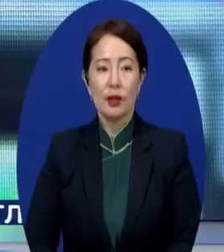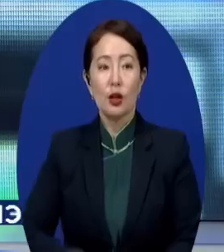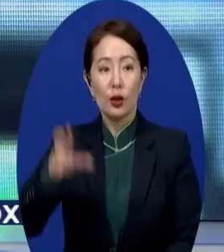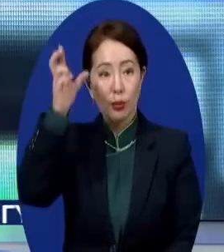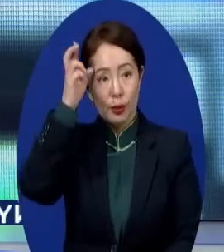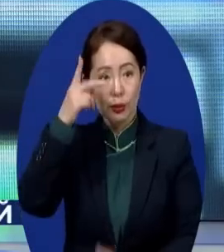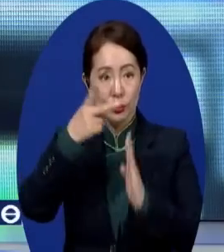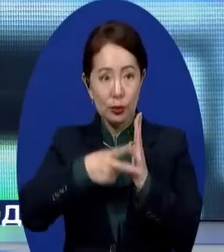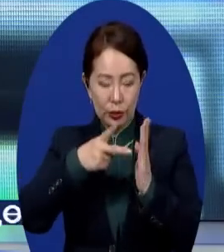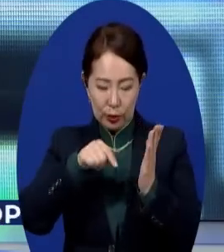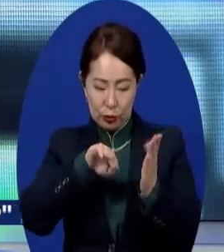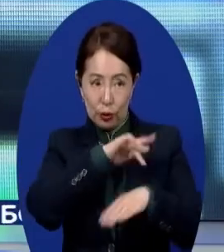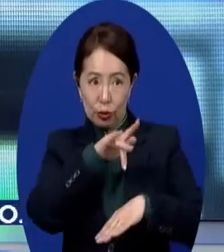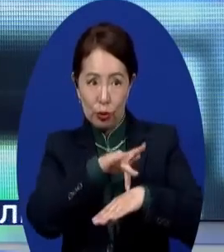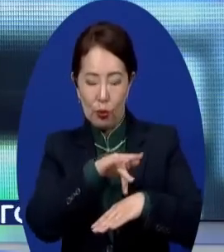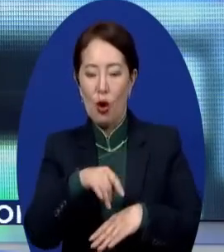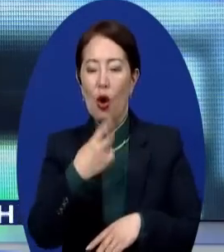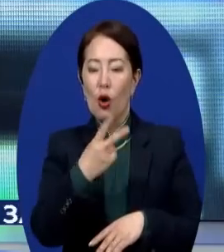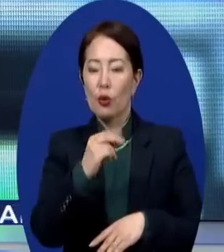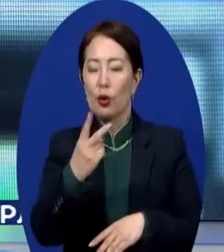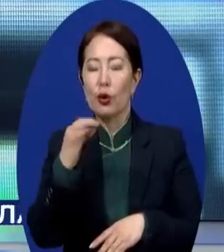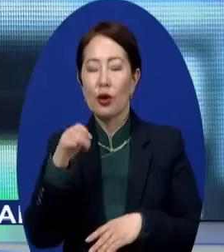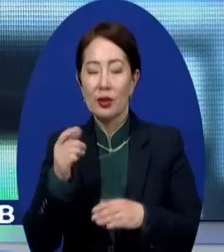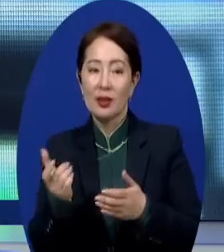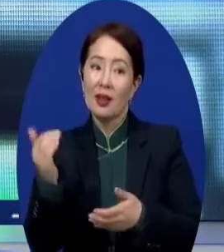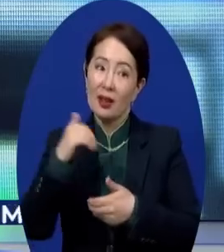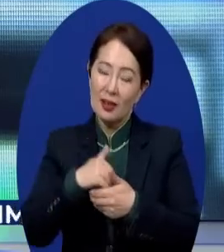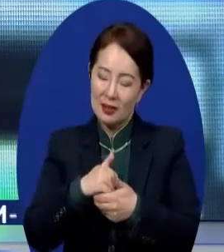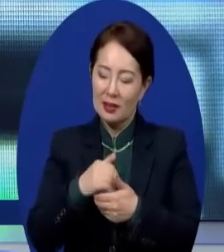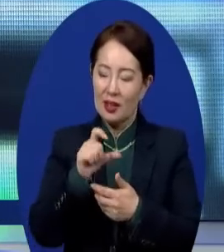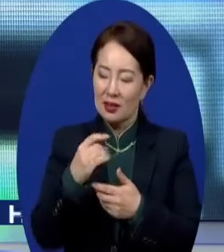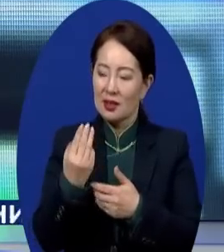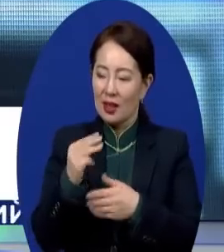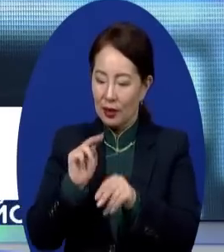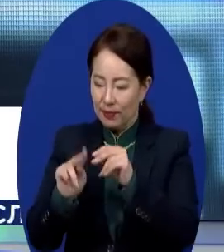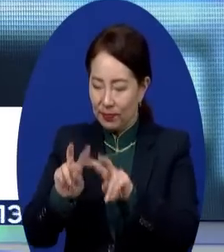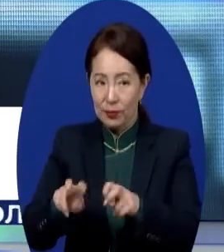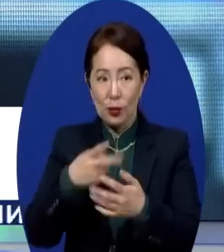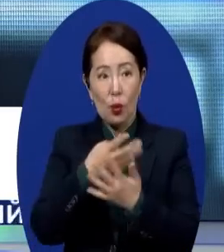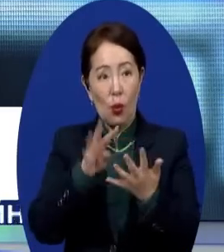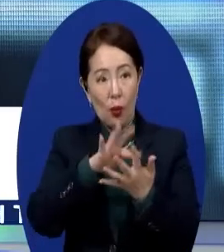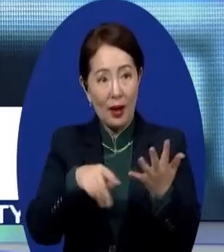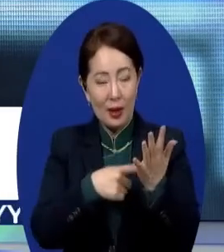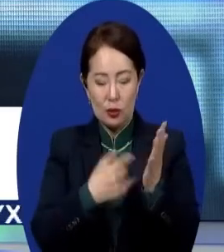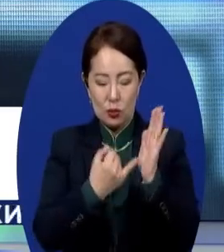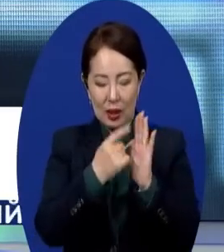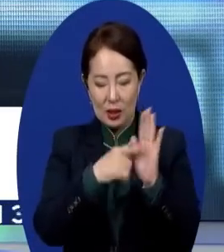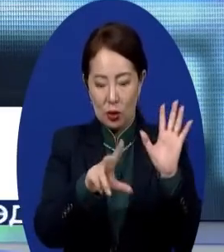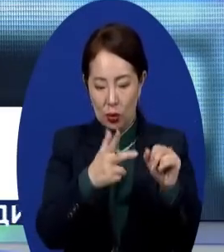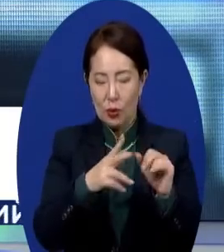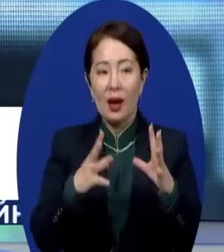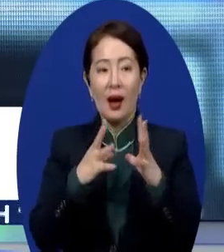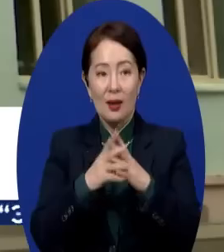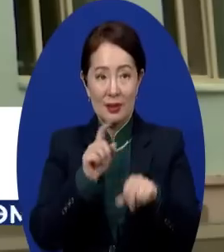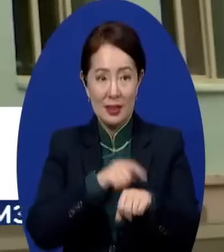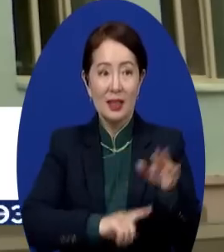Боловсролын үнэлгээний төвөөс 2022 оны эсэлтийн ерөнхий шалгалтын хуваарийг гаргасан. Эсэлтийн ерөнхий шалгалтыг 6 дугаар сарын 23-нд 10 цагт түүхийн